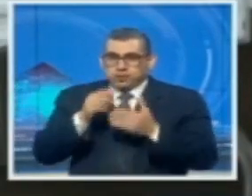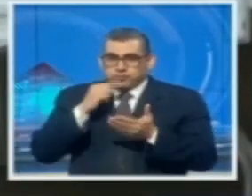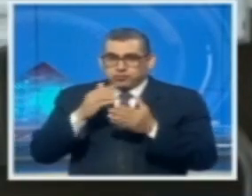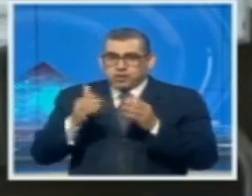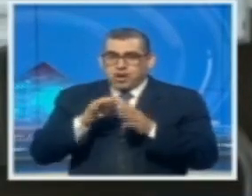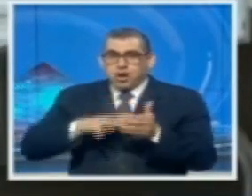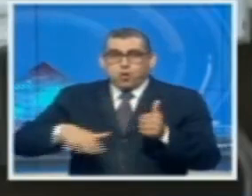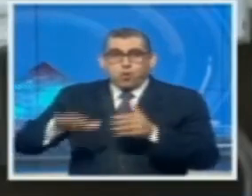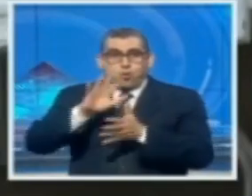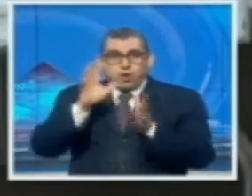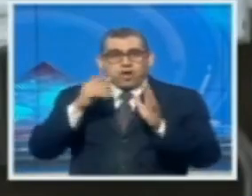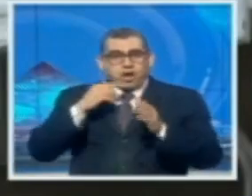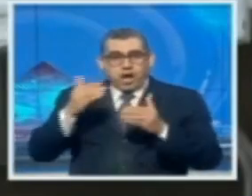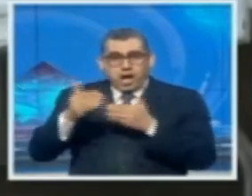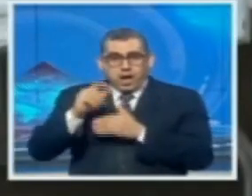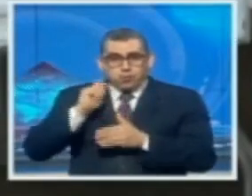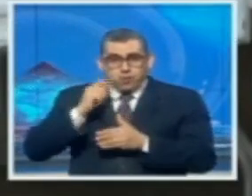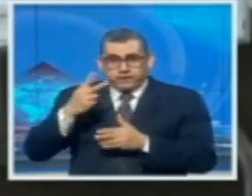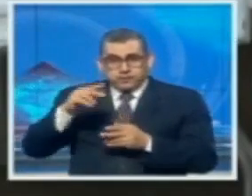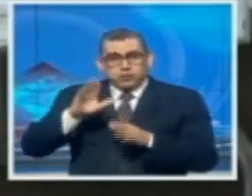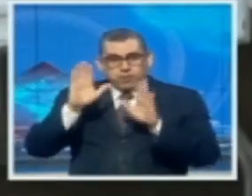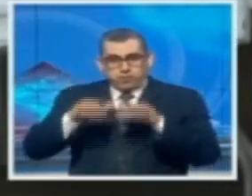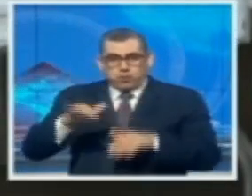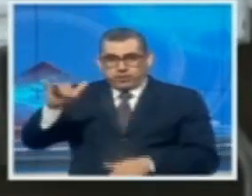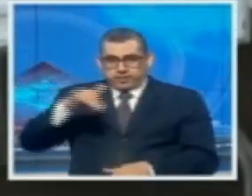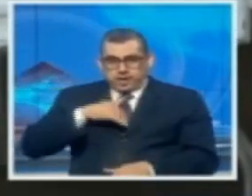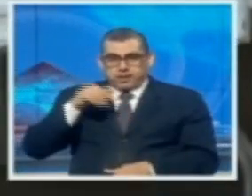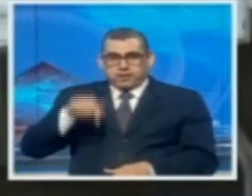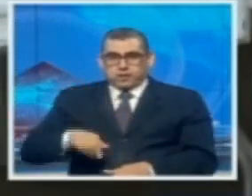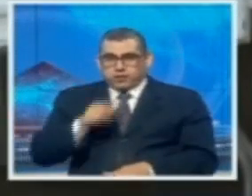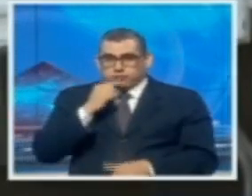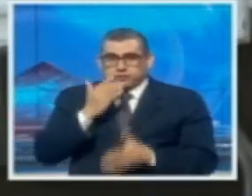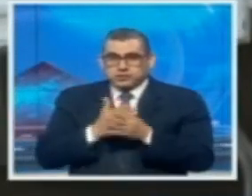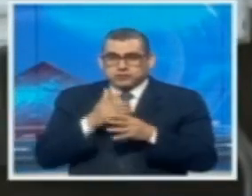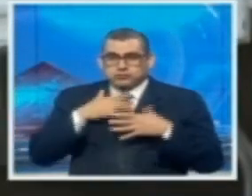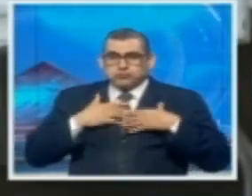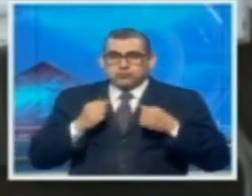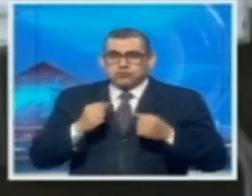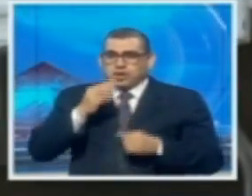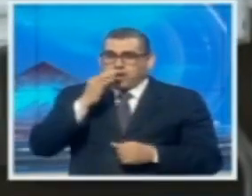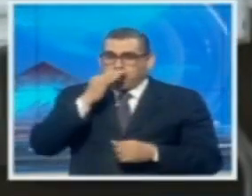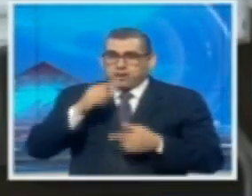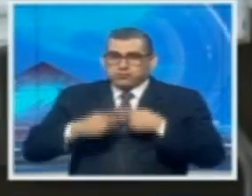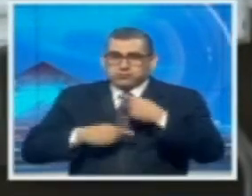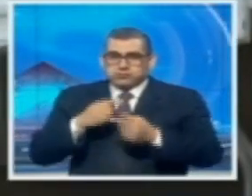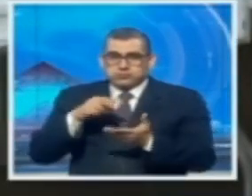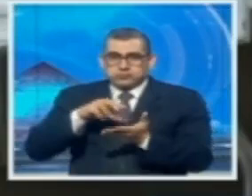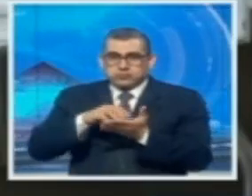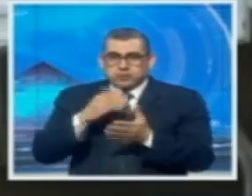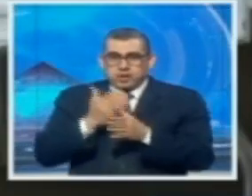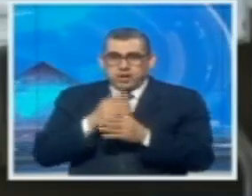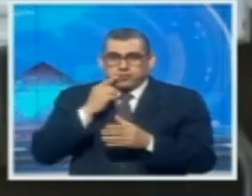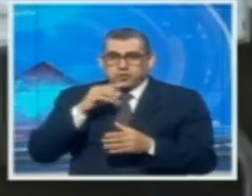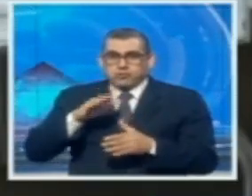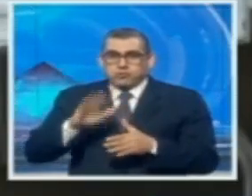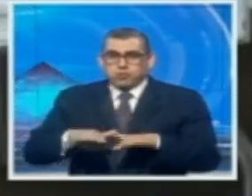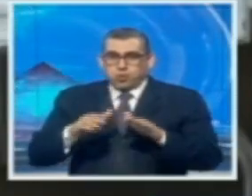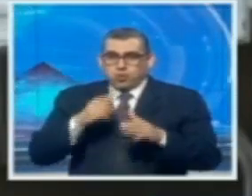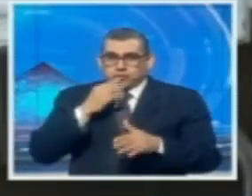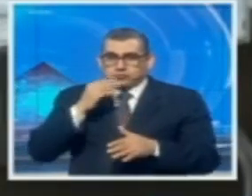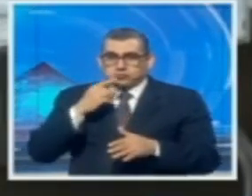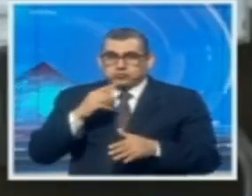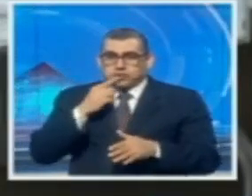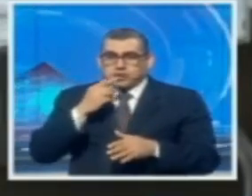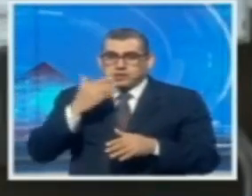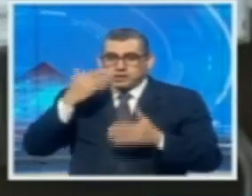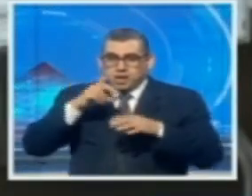القومية، لان ده اللي بيرفع كيرف المناعه ويخليه ثابت طول مستوى فتره الاصابه. فتره